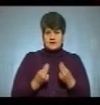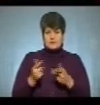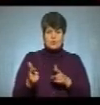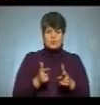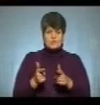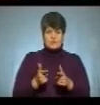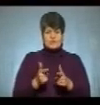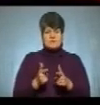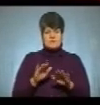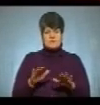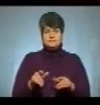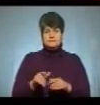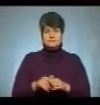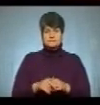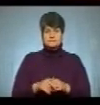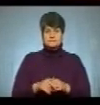місцеві аніматори.